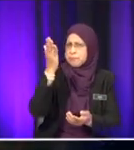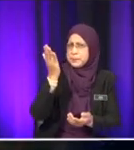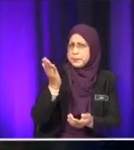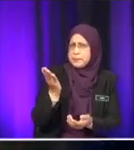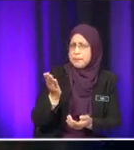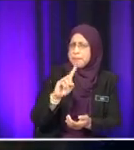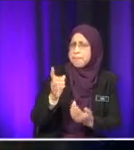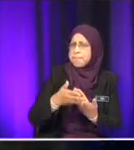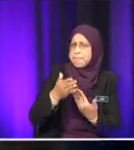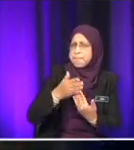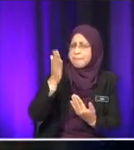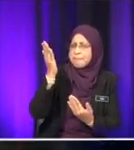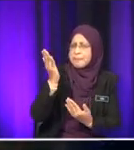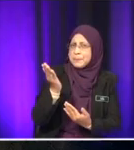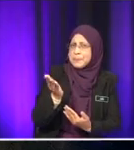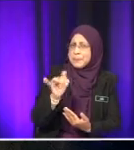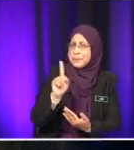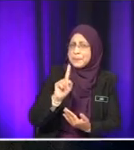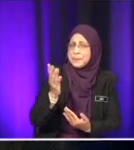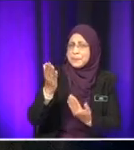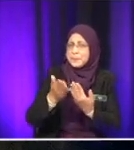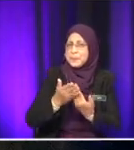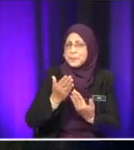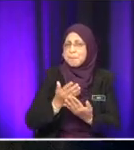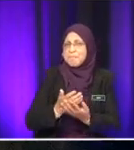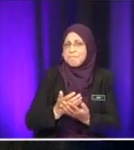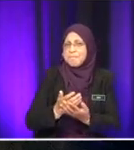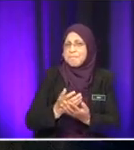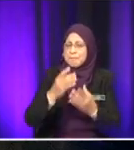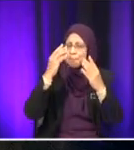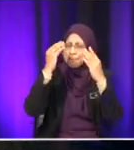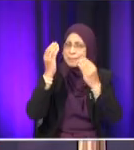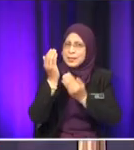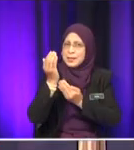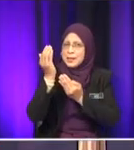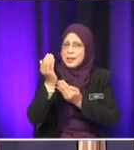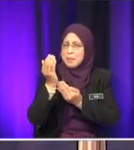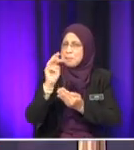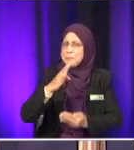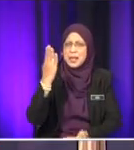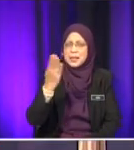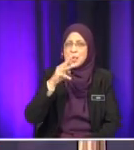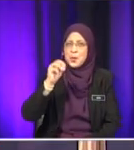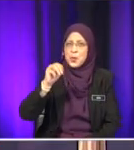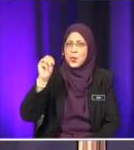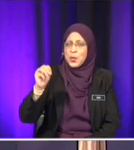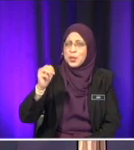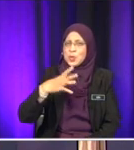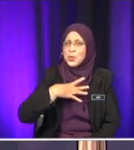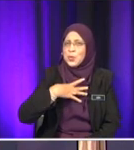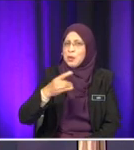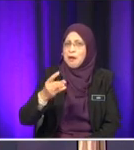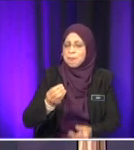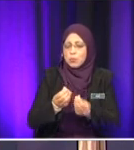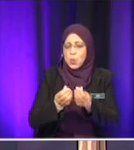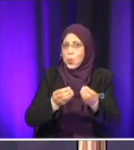sendiri ratu ratu lebih pengalaman lebih 10 tahun ini kebanyakan murid lebih kepada